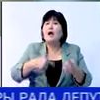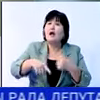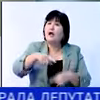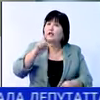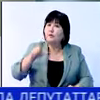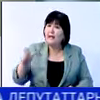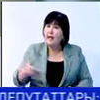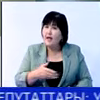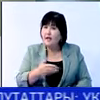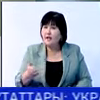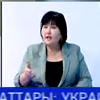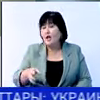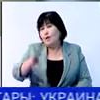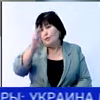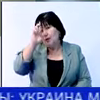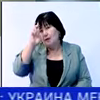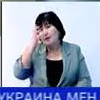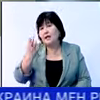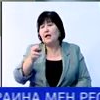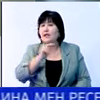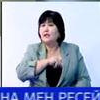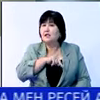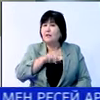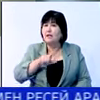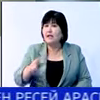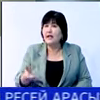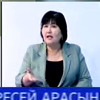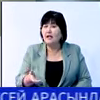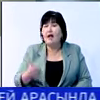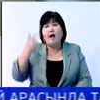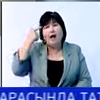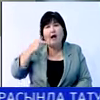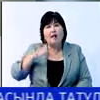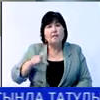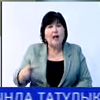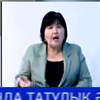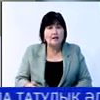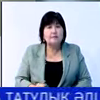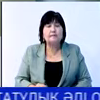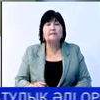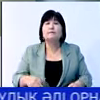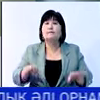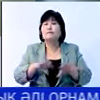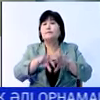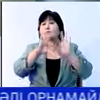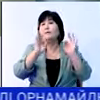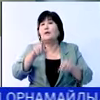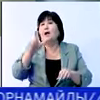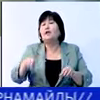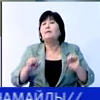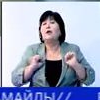кәсіпкерлер, мемлекет, қызметкерлер, ғалымдар, сондай өнер адамдары,